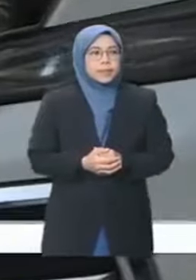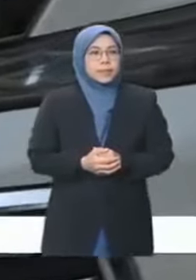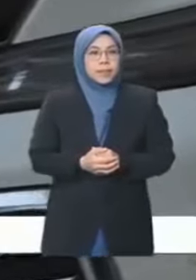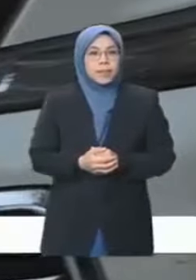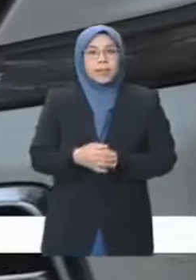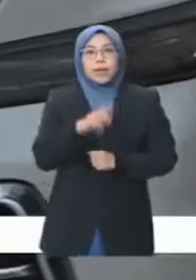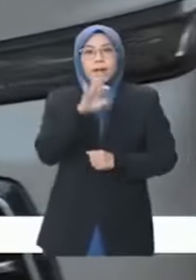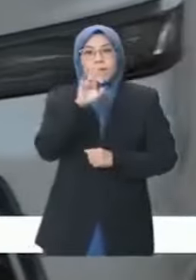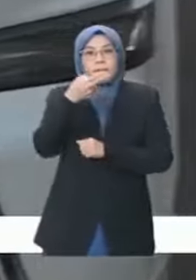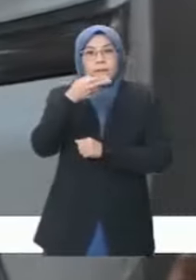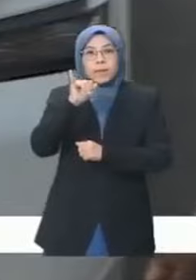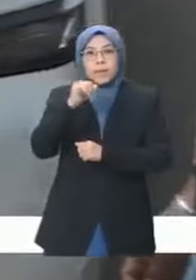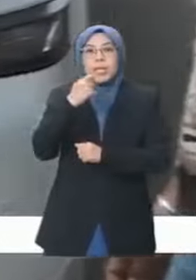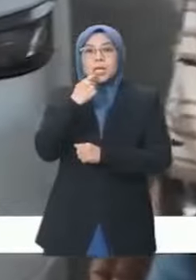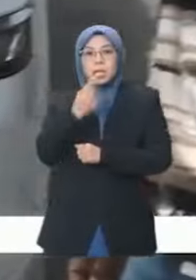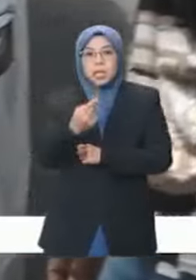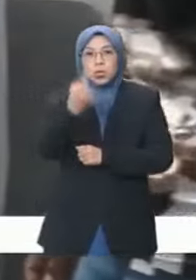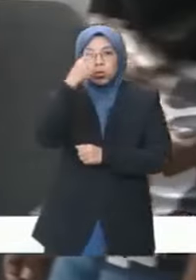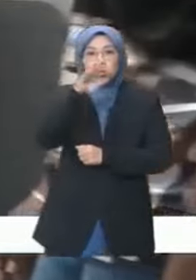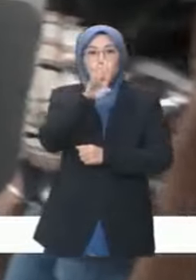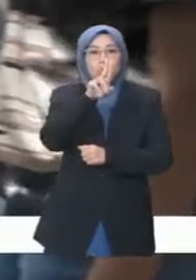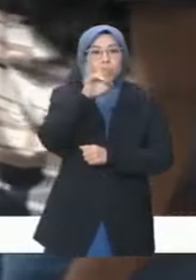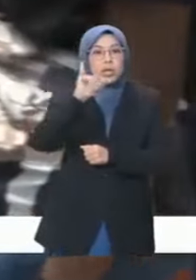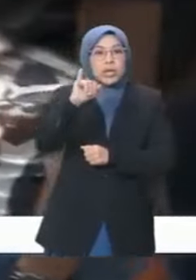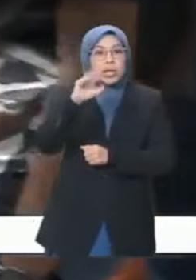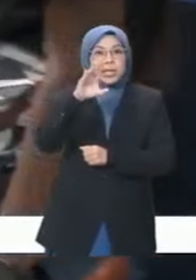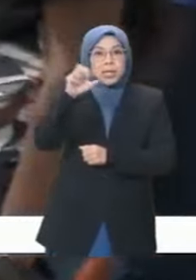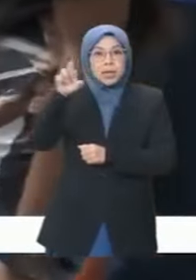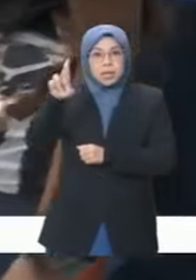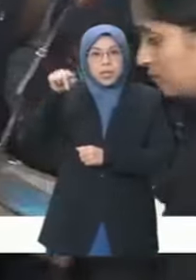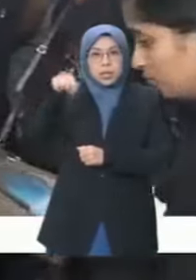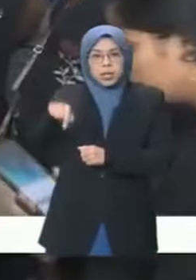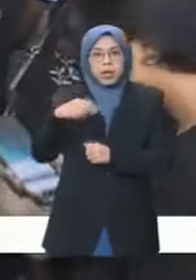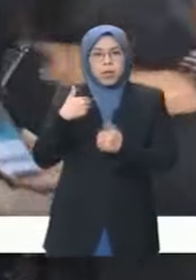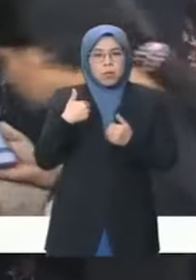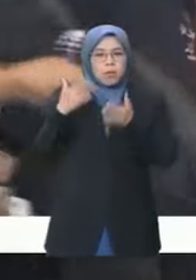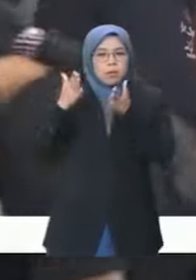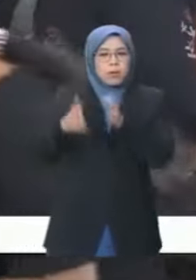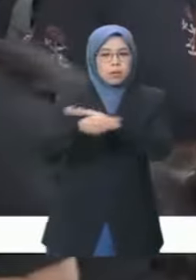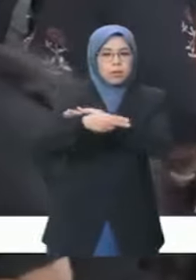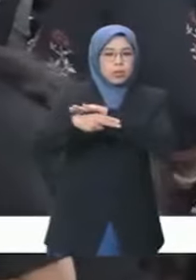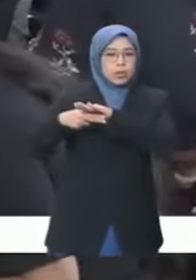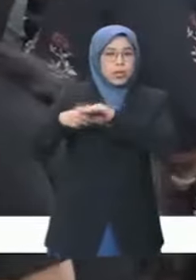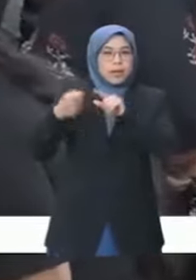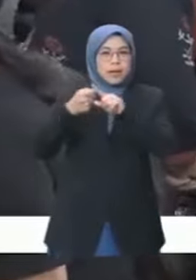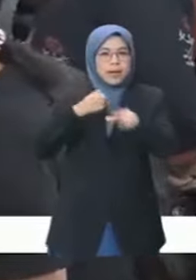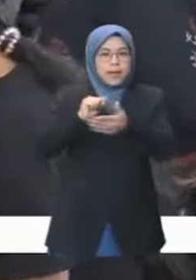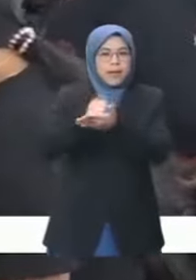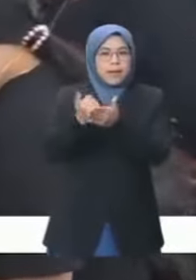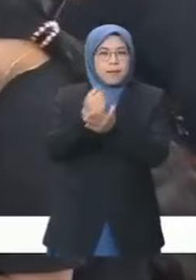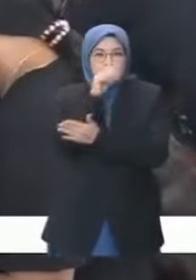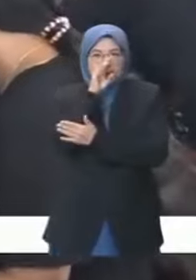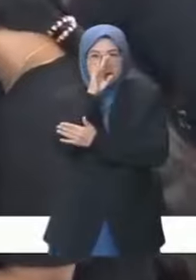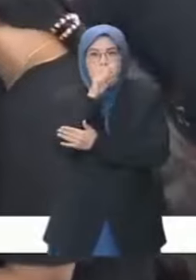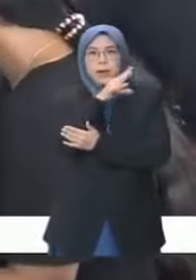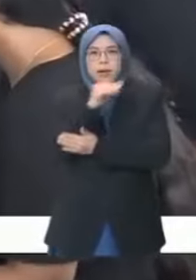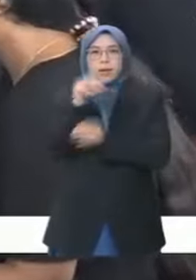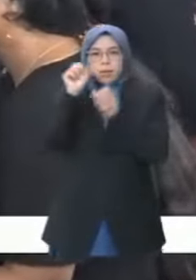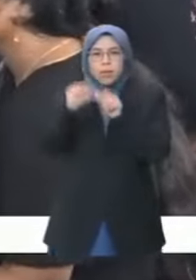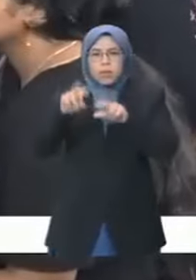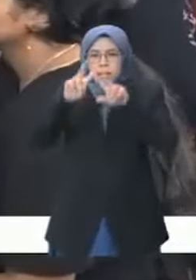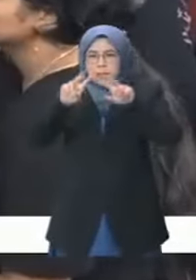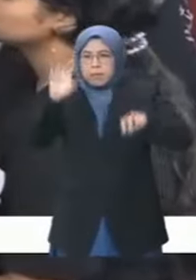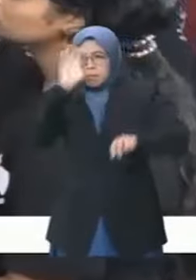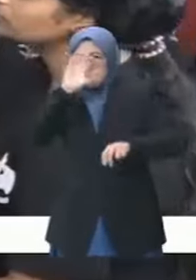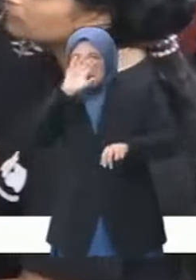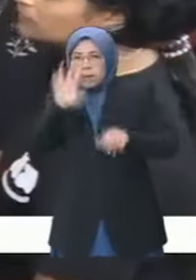Fahmi berkata masalah utama menangani buli cyber adalah kebanyakan pelaku bersembunyi di sebalik akaun palsu sehingga menyukarkan